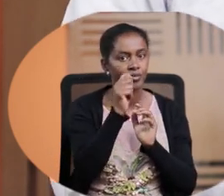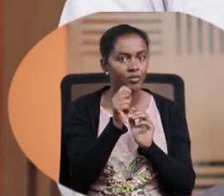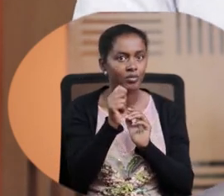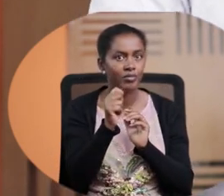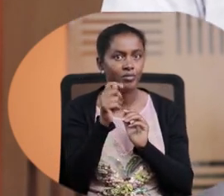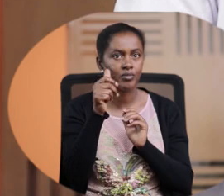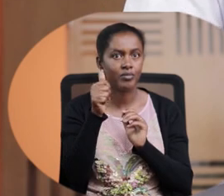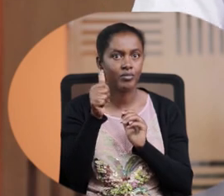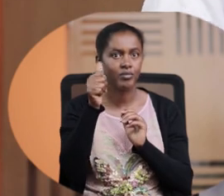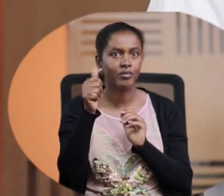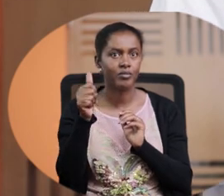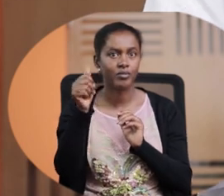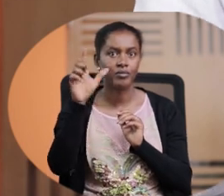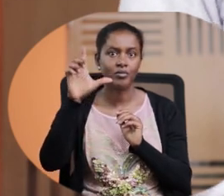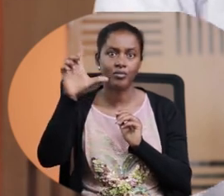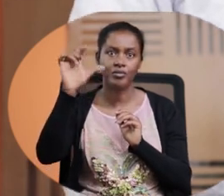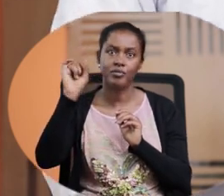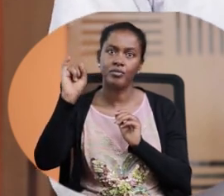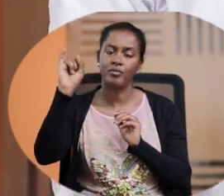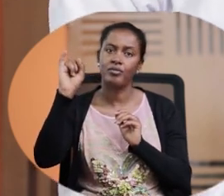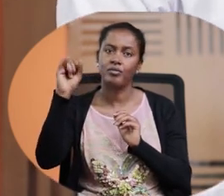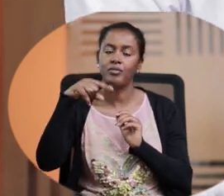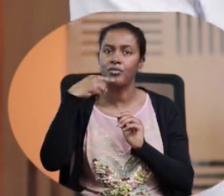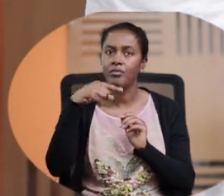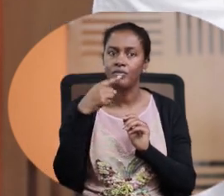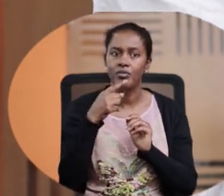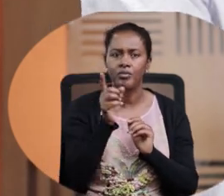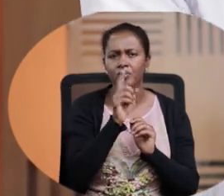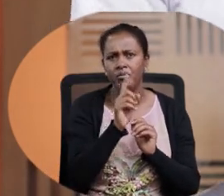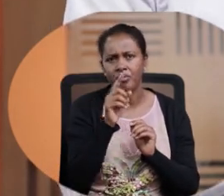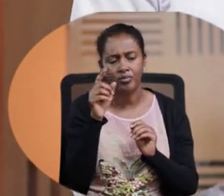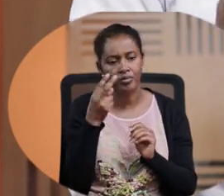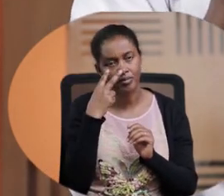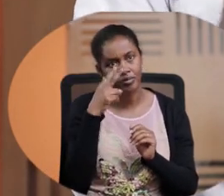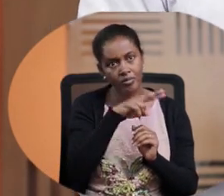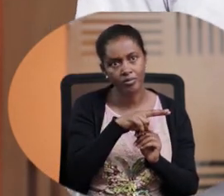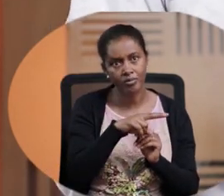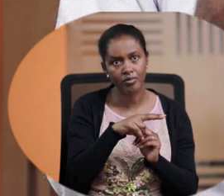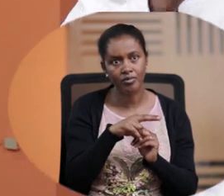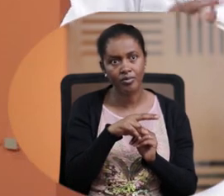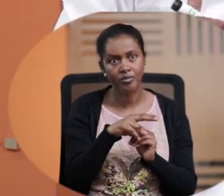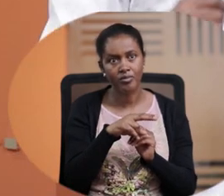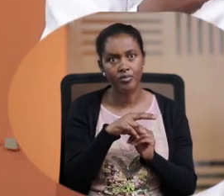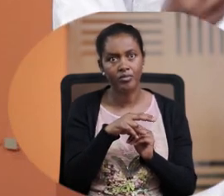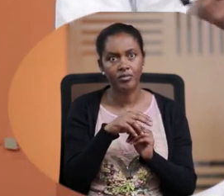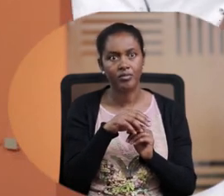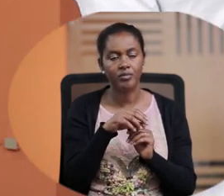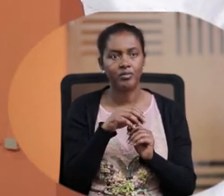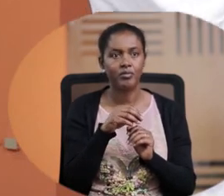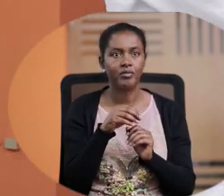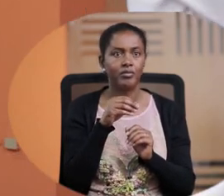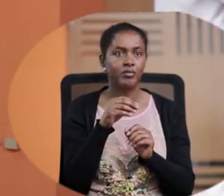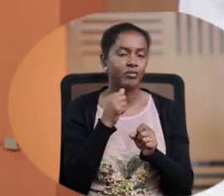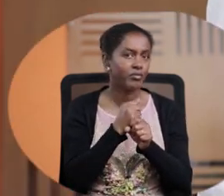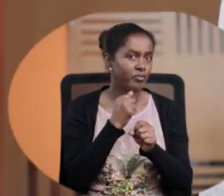kate gabate didebi sokon gabate thali jechun maljechu kate ergalalle bod gilgala sana hojjedati shakala ti kanitti